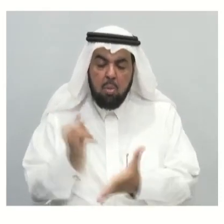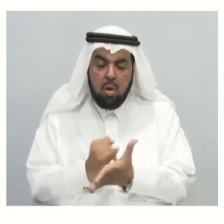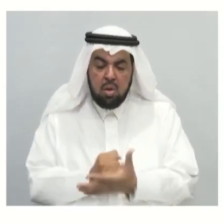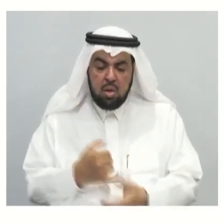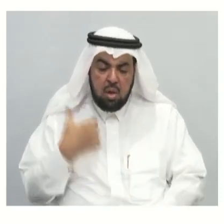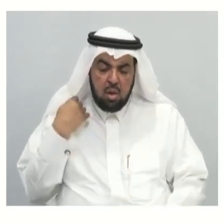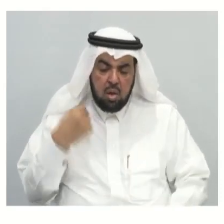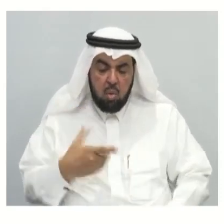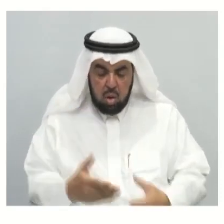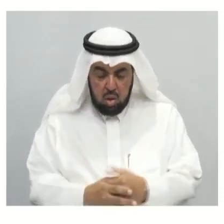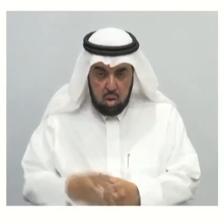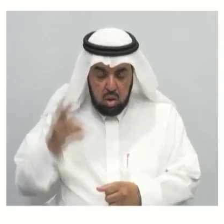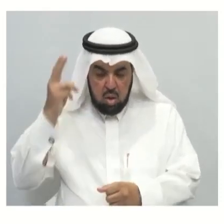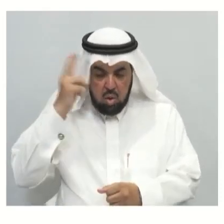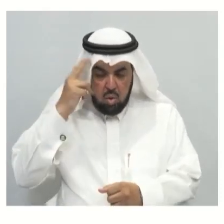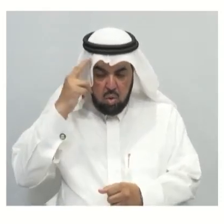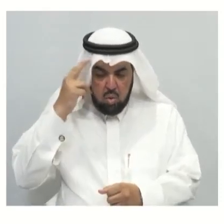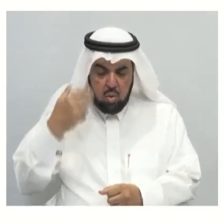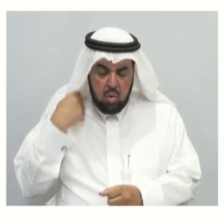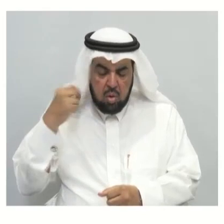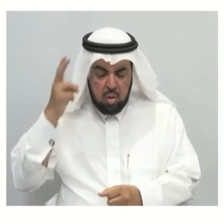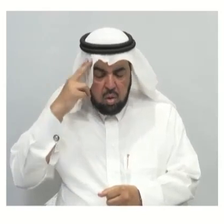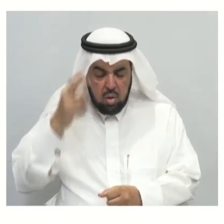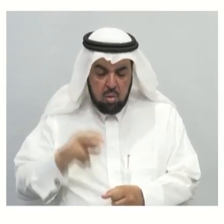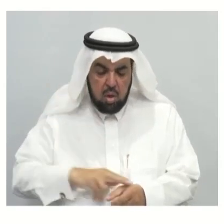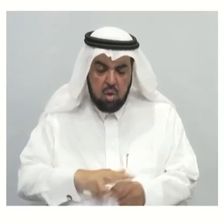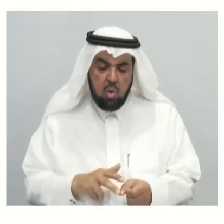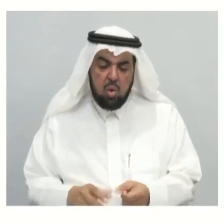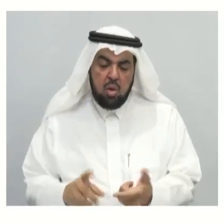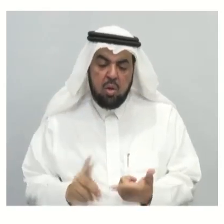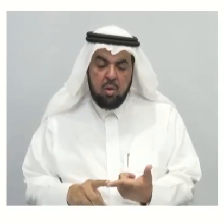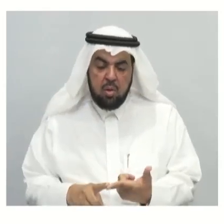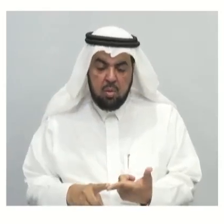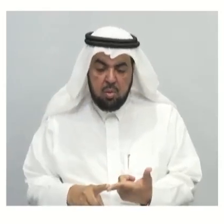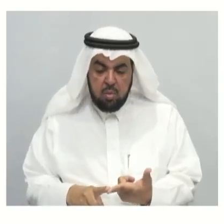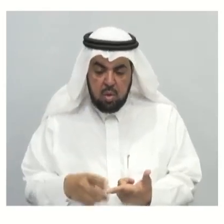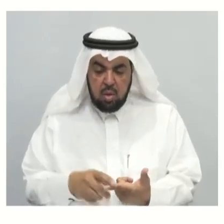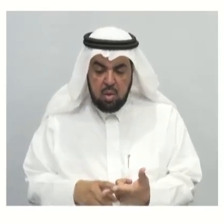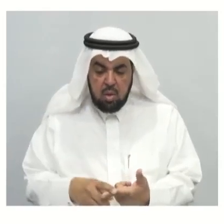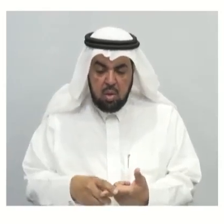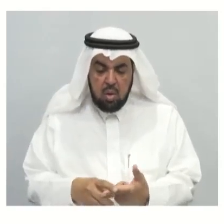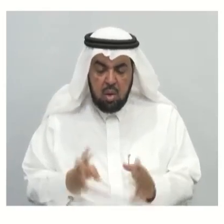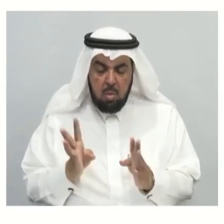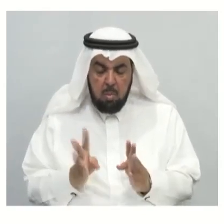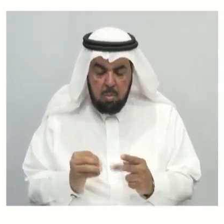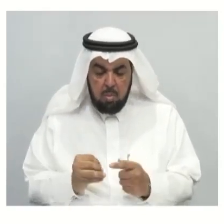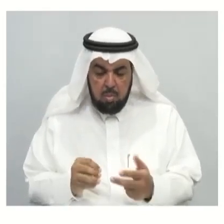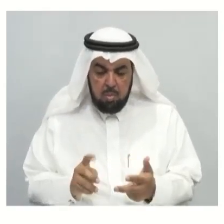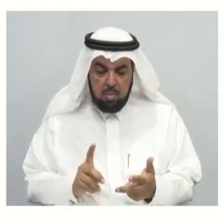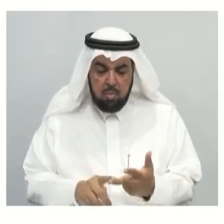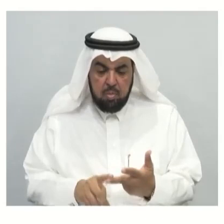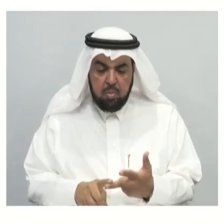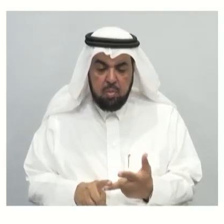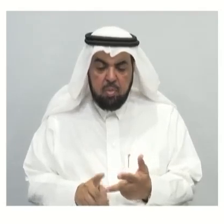ذكرناها وهي من احسنتم المملكه العربيه السعوديه وايضا جمهوريه مصر